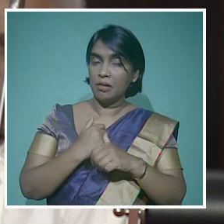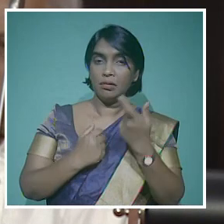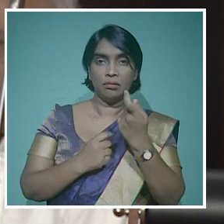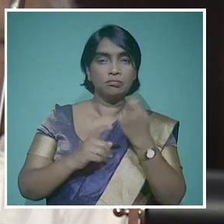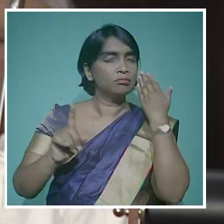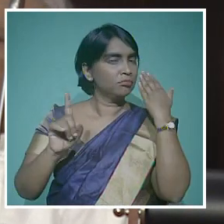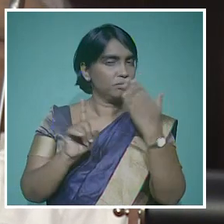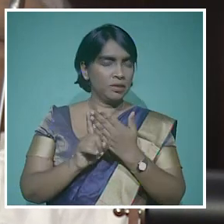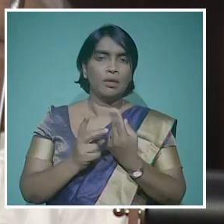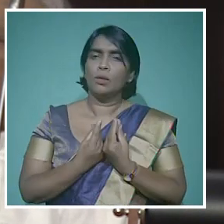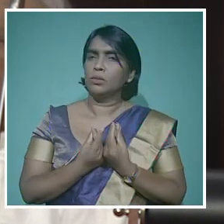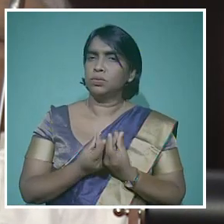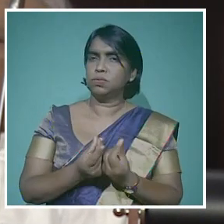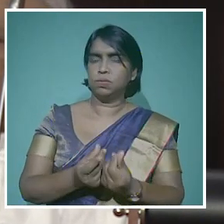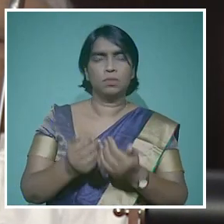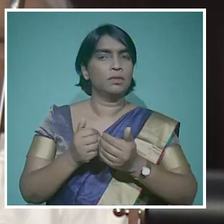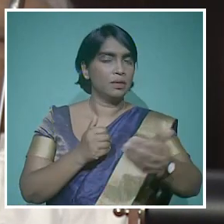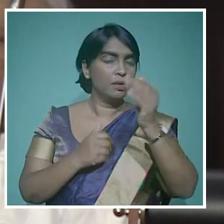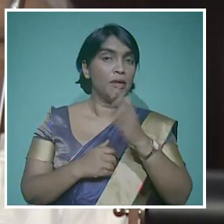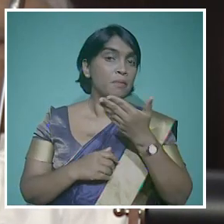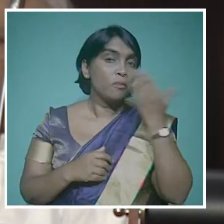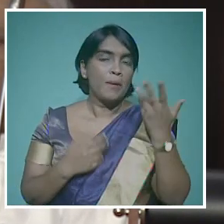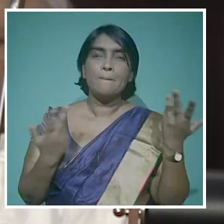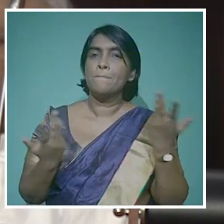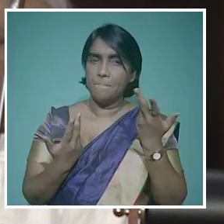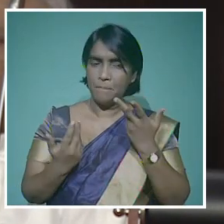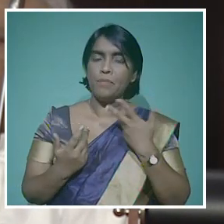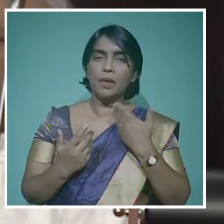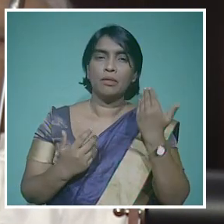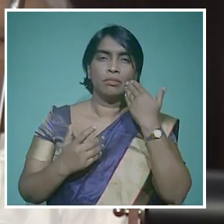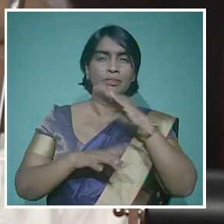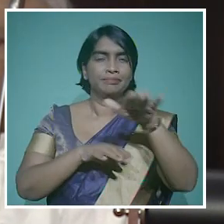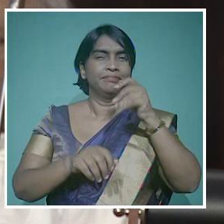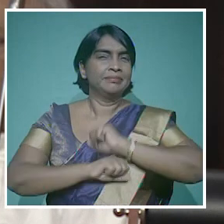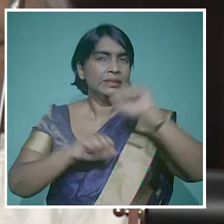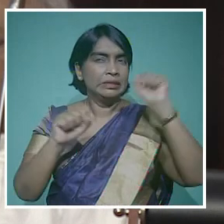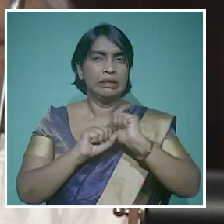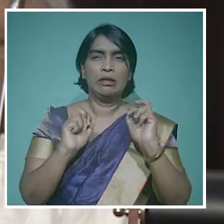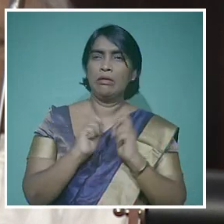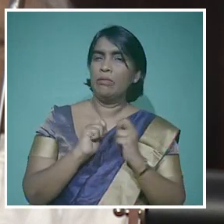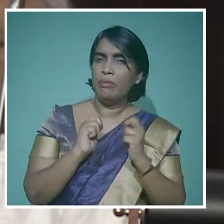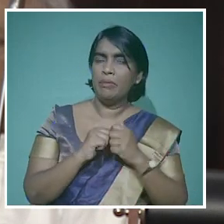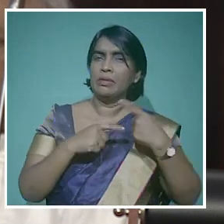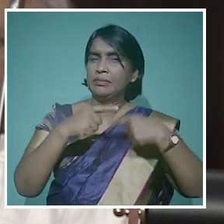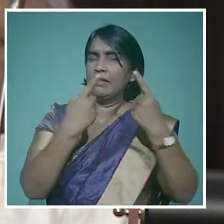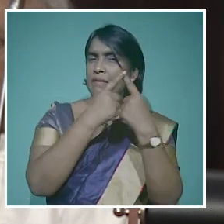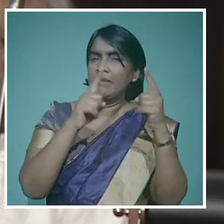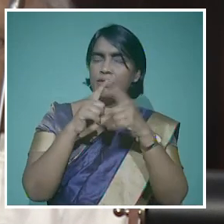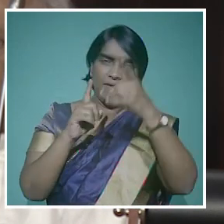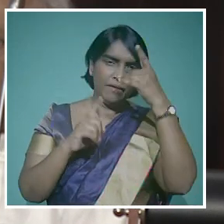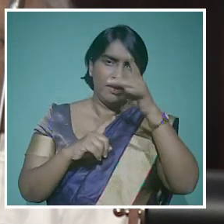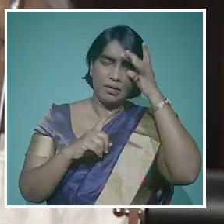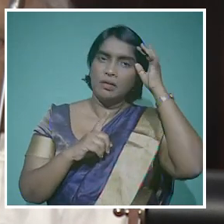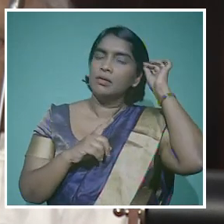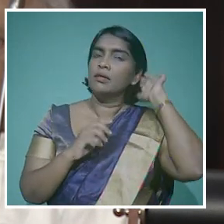පදනම වේගවත් ඉදිරියට ගේන්න යන්න හැකි වුණේ නැහැ. සිවිල් අරගල වැනි පරිබාහිර සාධක ගණනාවක් හේතුවෙන්